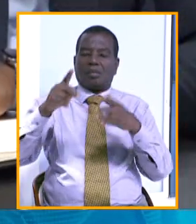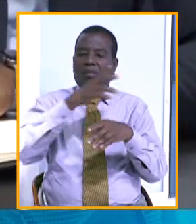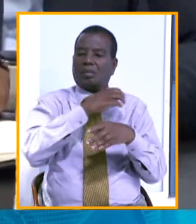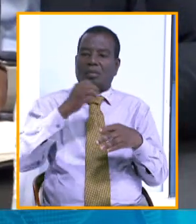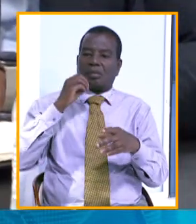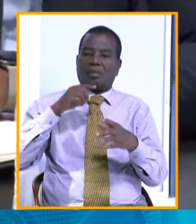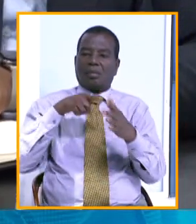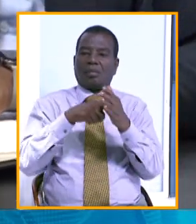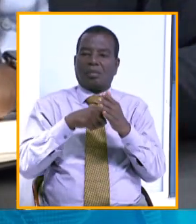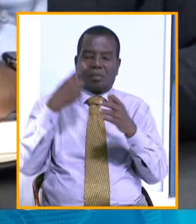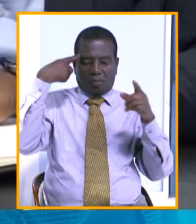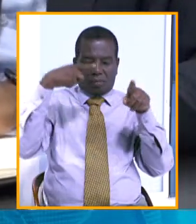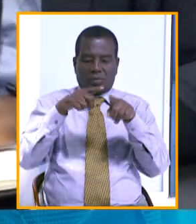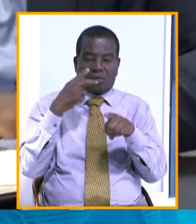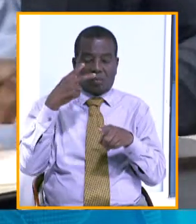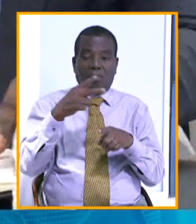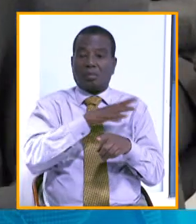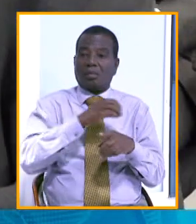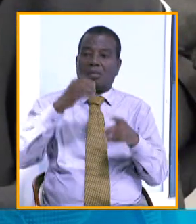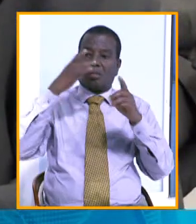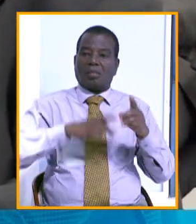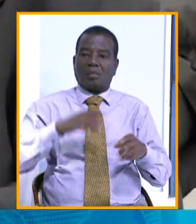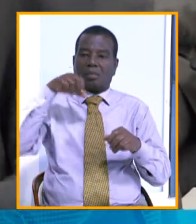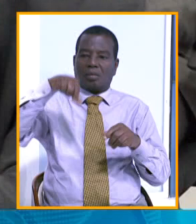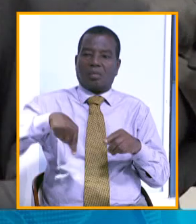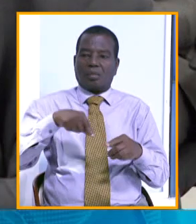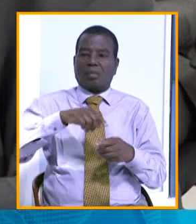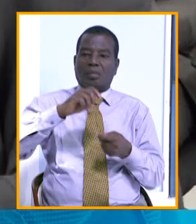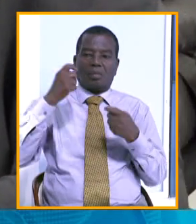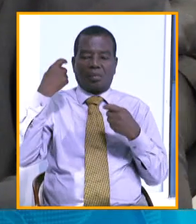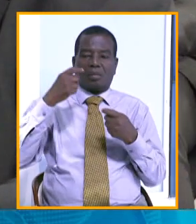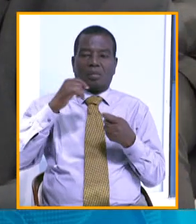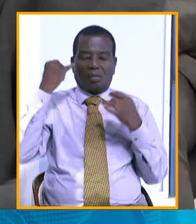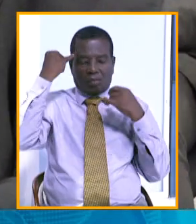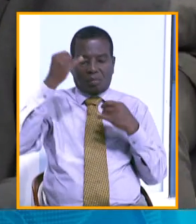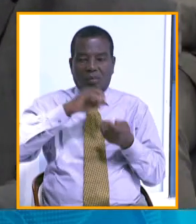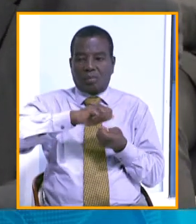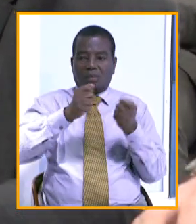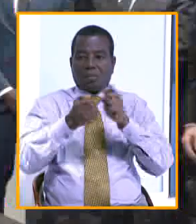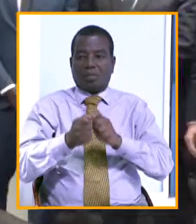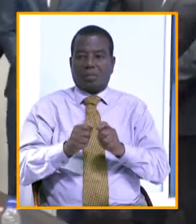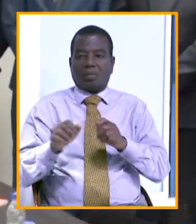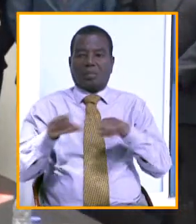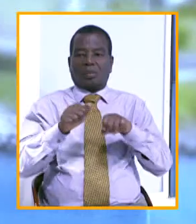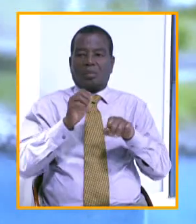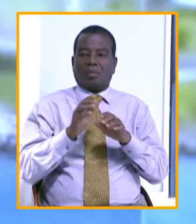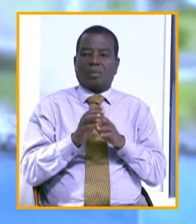des convergences de vues et souhaité que les intentions se transforment en actes le plus rapidement possible.